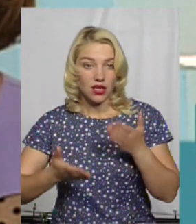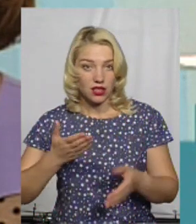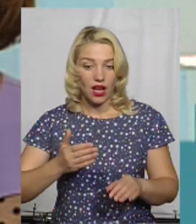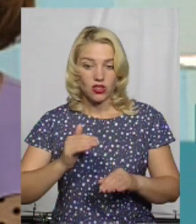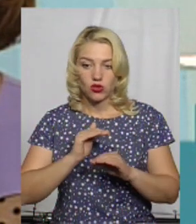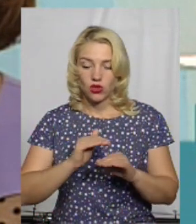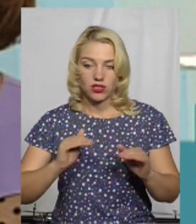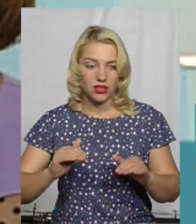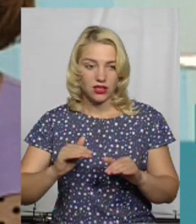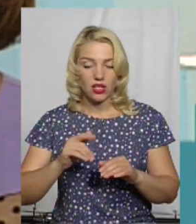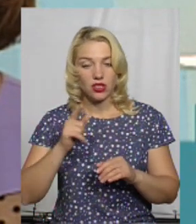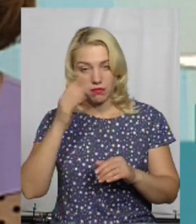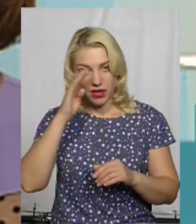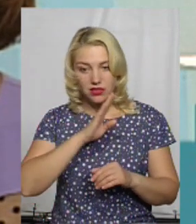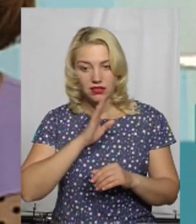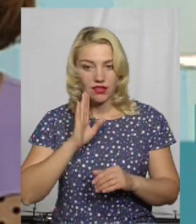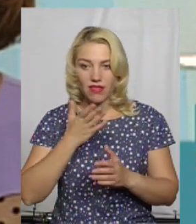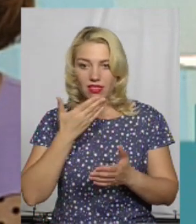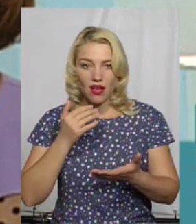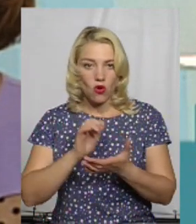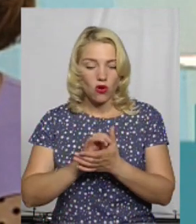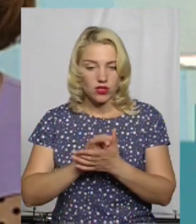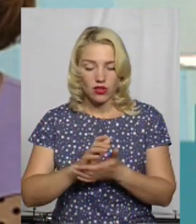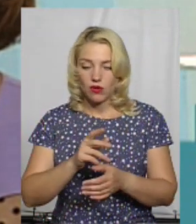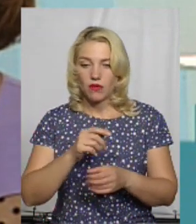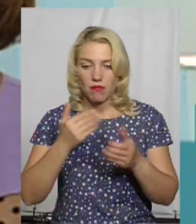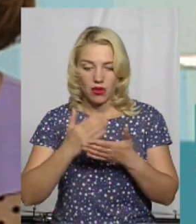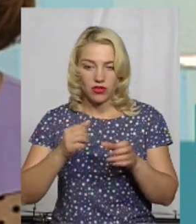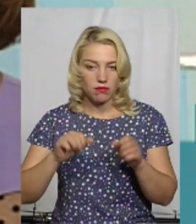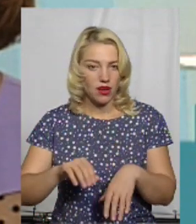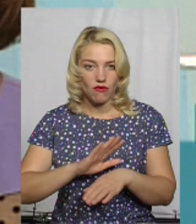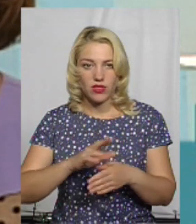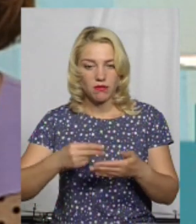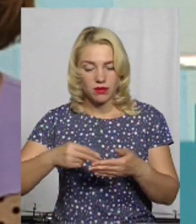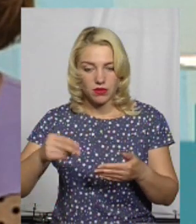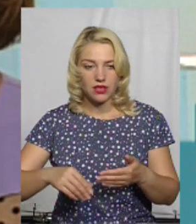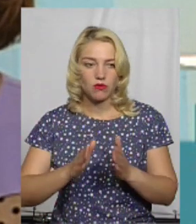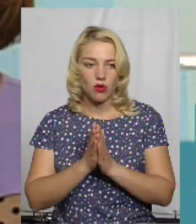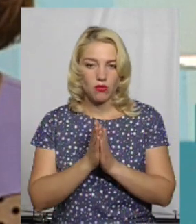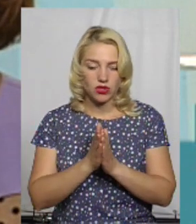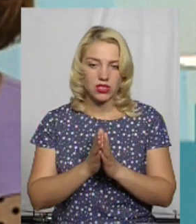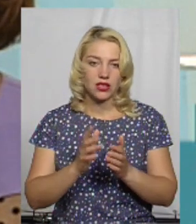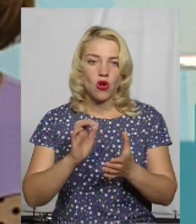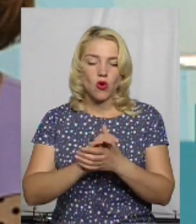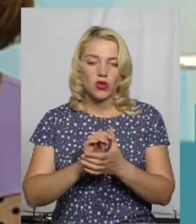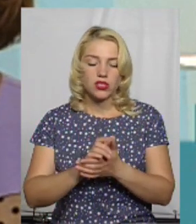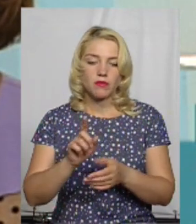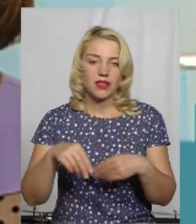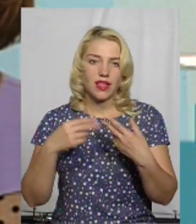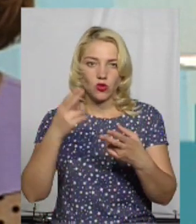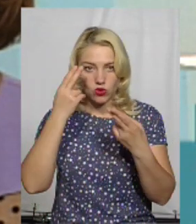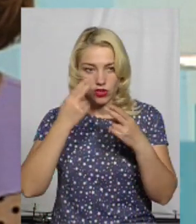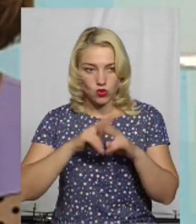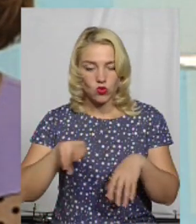їх не ознайомили, вони мають право не підписати, попросити ознайомити, тоді їм дають чи інструкцію ту саму до вакцини,